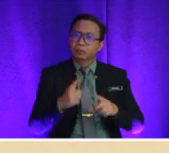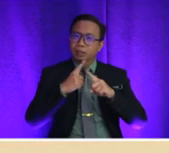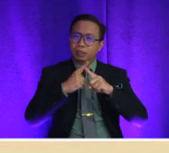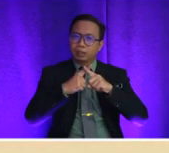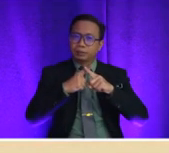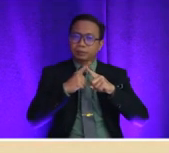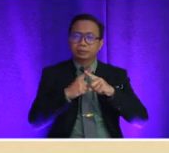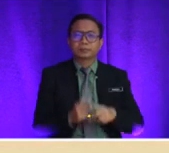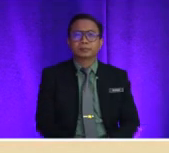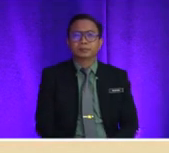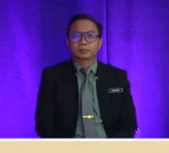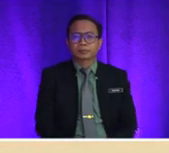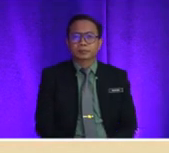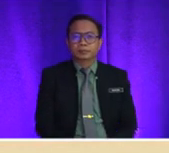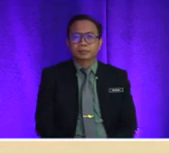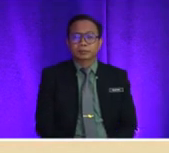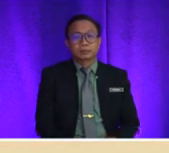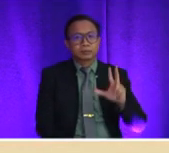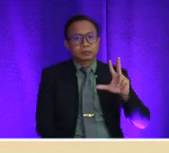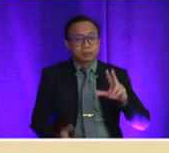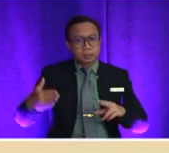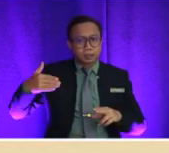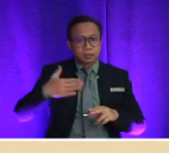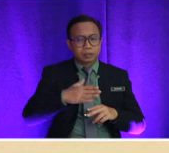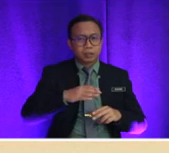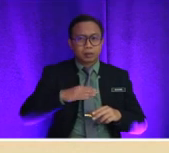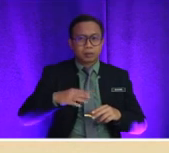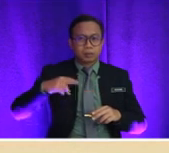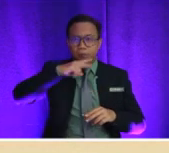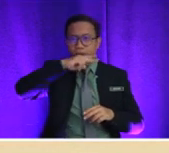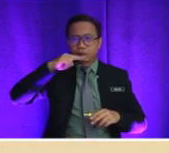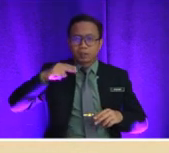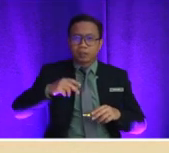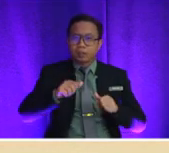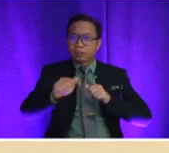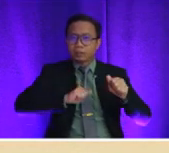pangkalan Oke salah lah oke ikan berenang dengan Eti oke